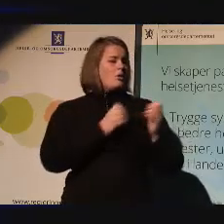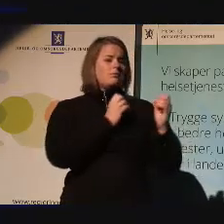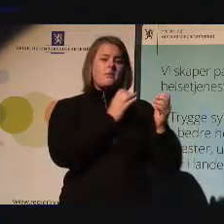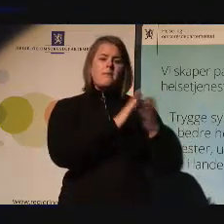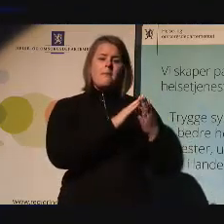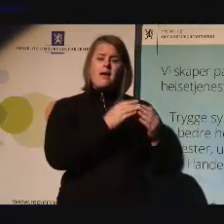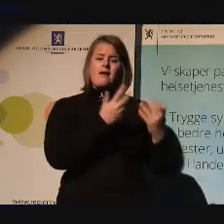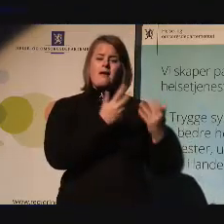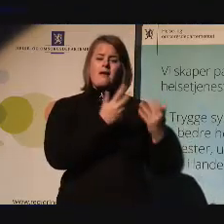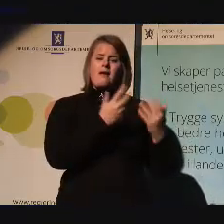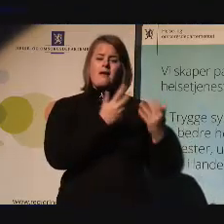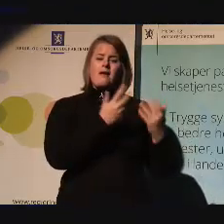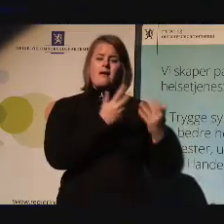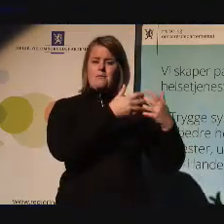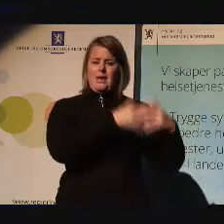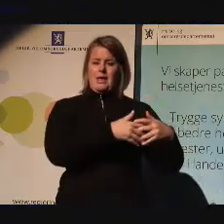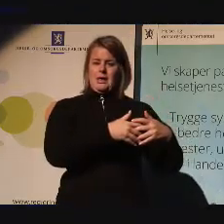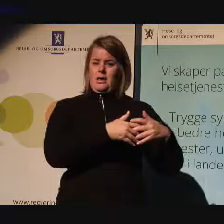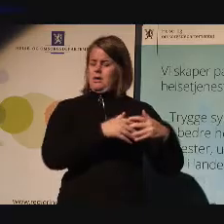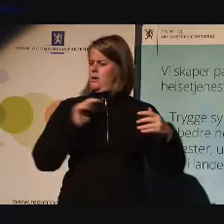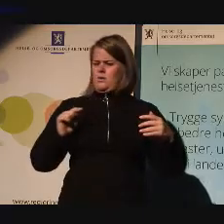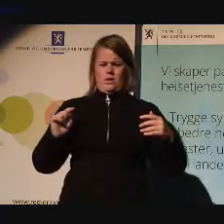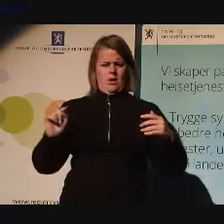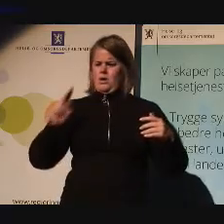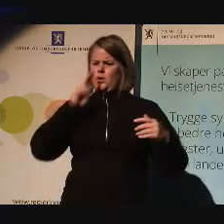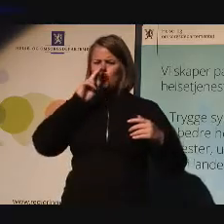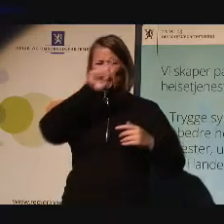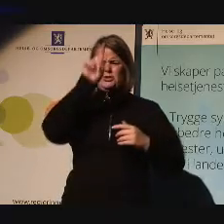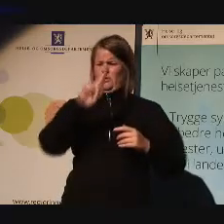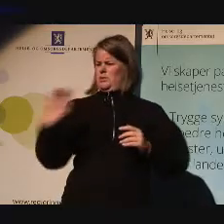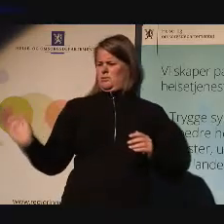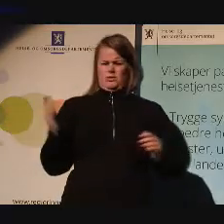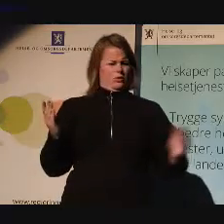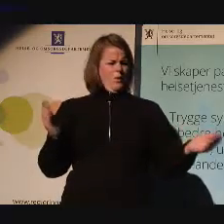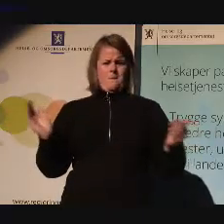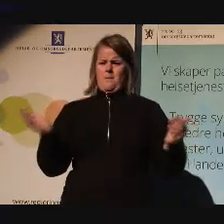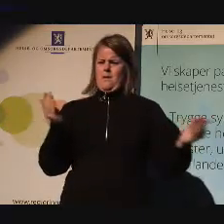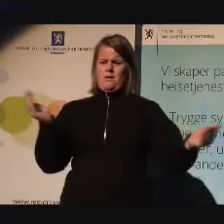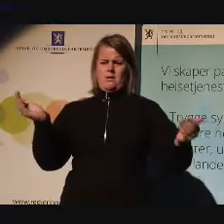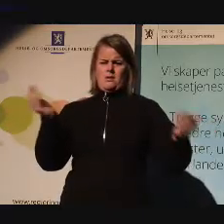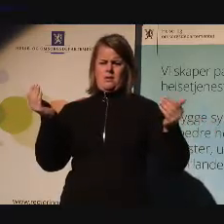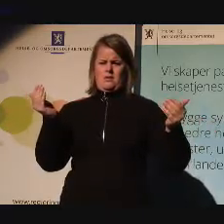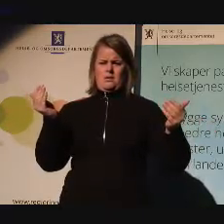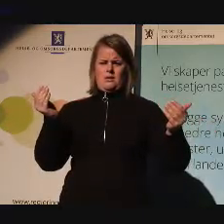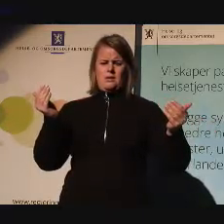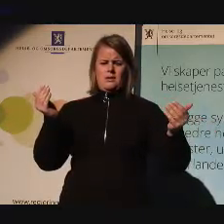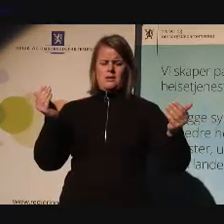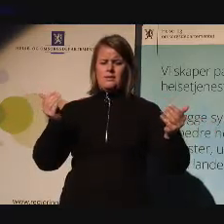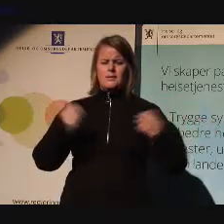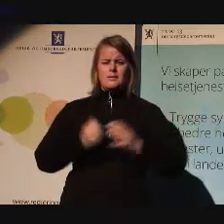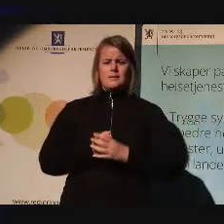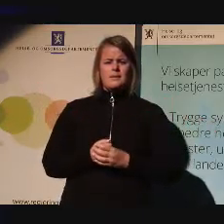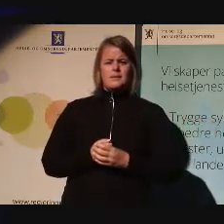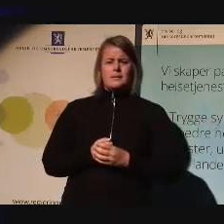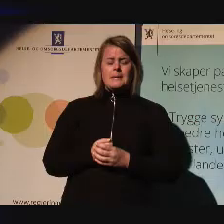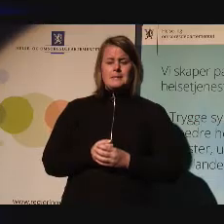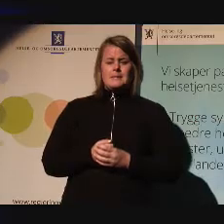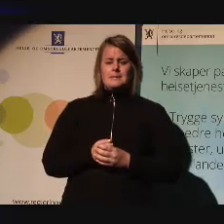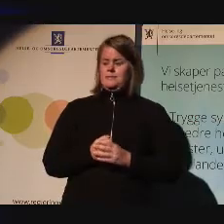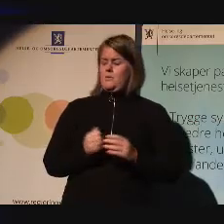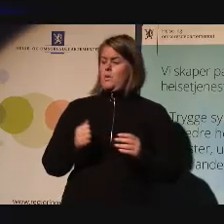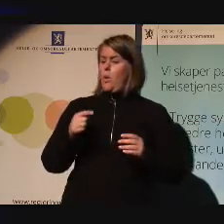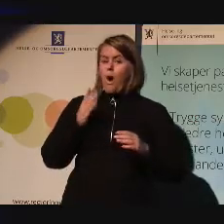noen andre spørsmål enn de vi vanligvis har stilt. Og det betyr at når vi brukte de,